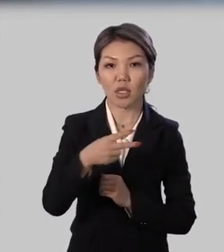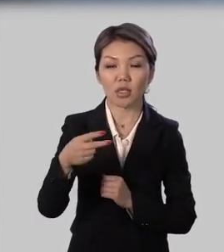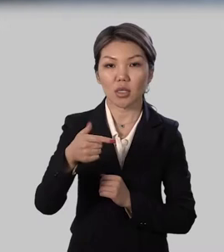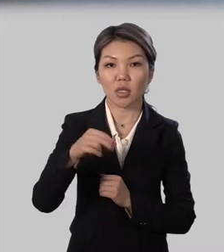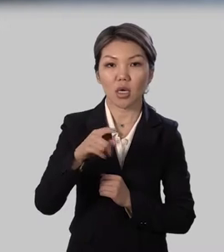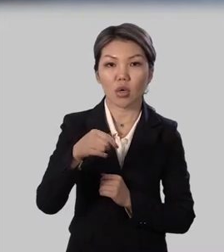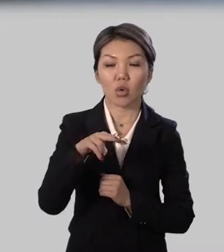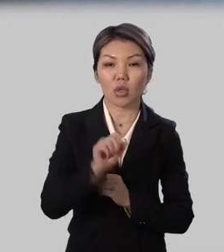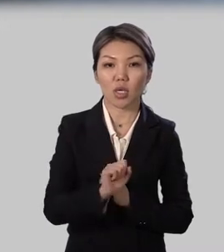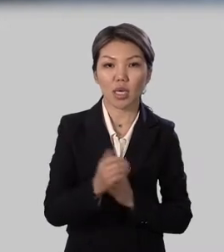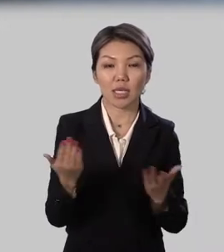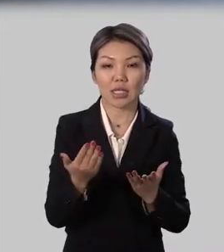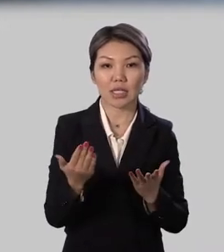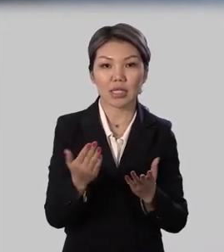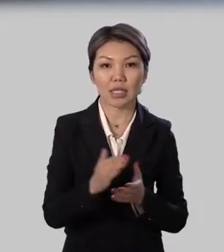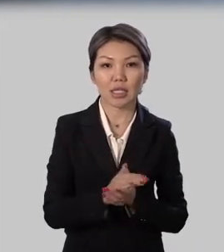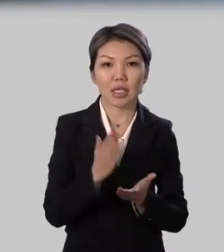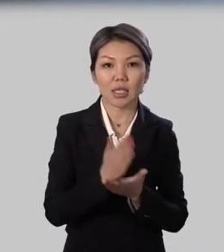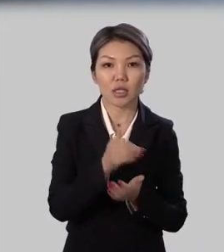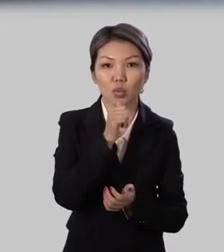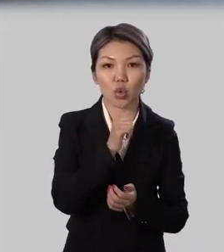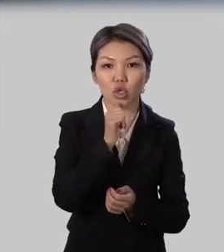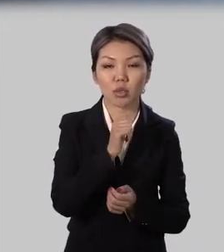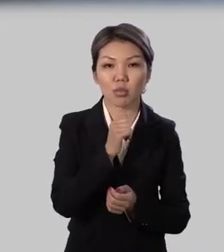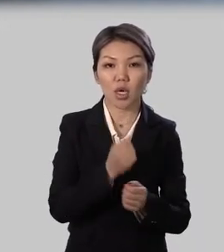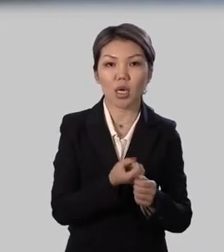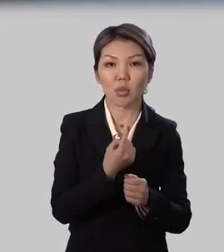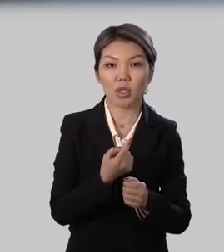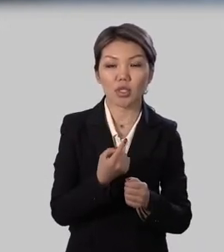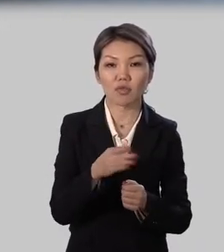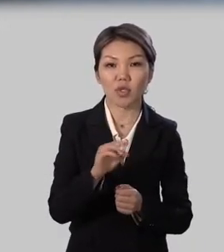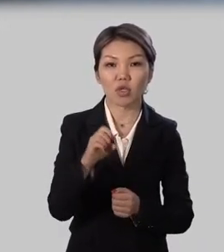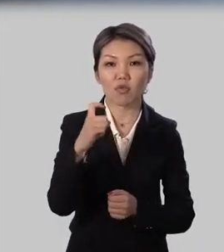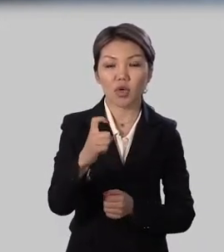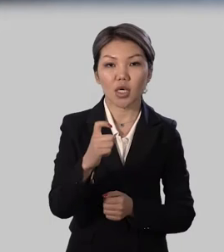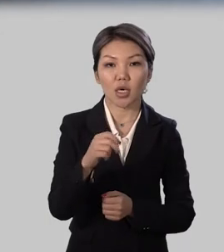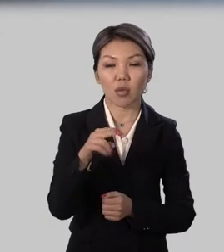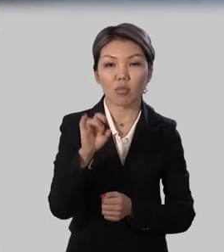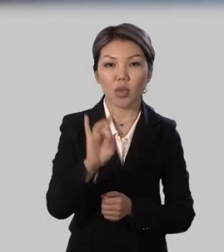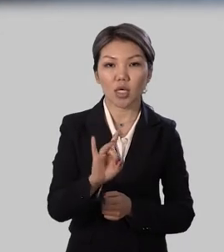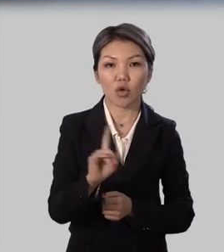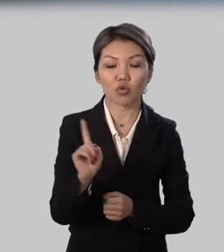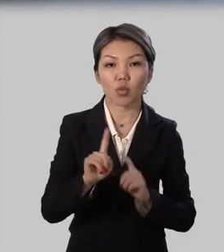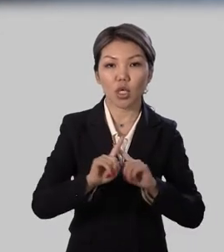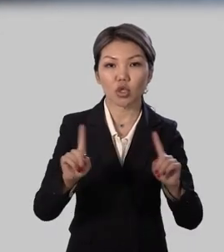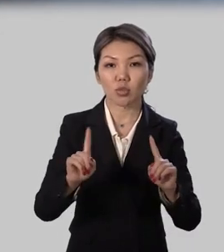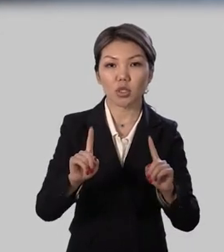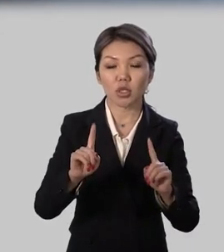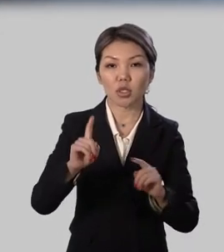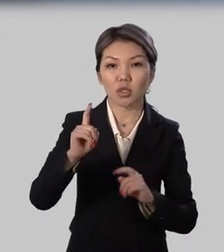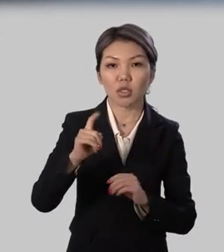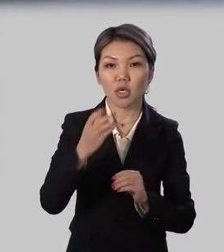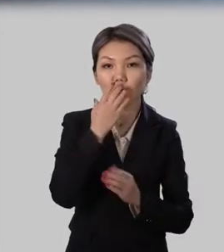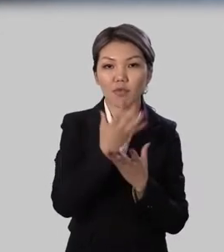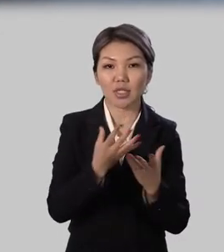способы образования видовых пар в чем особенность весны по мнению тютчева и